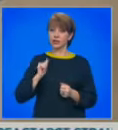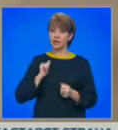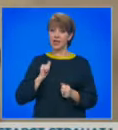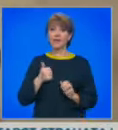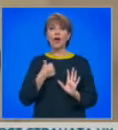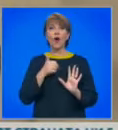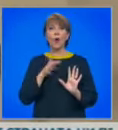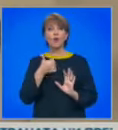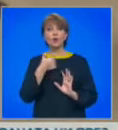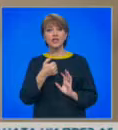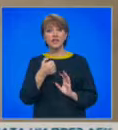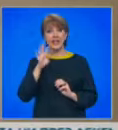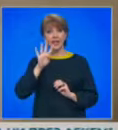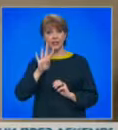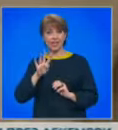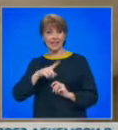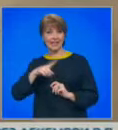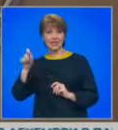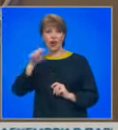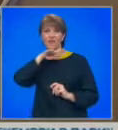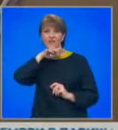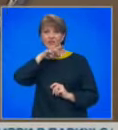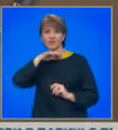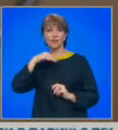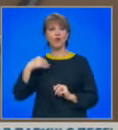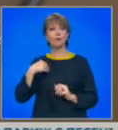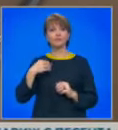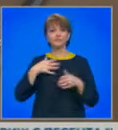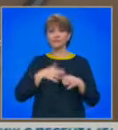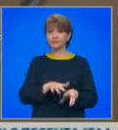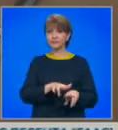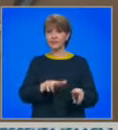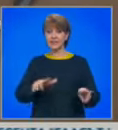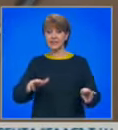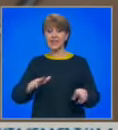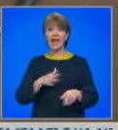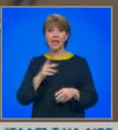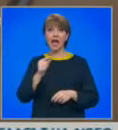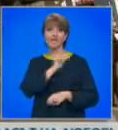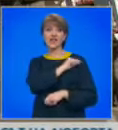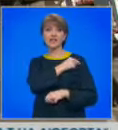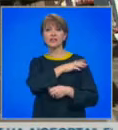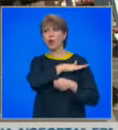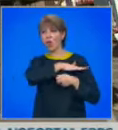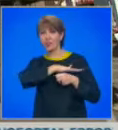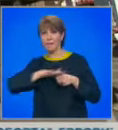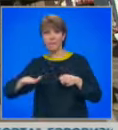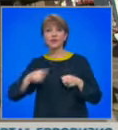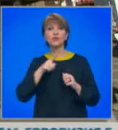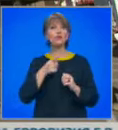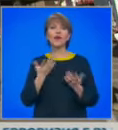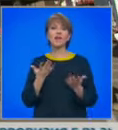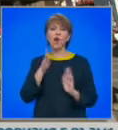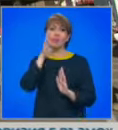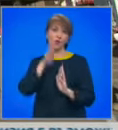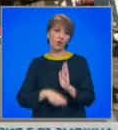Около 64% от възрастното население на Австрия е вакцинирано напълно срещу COVID-19, което се приема като нисък